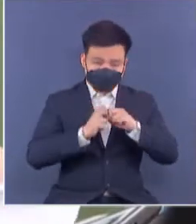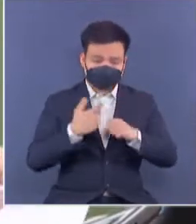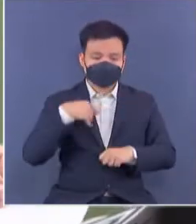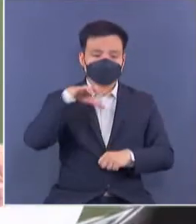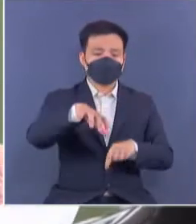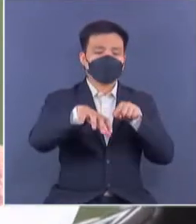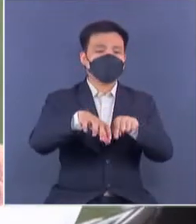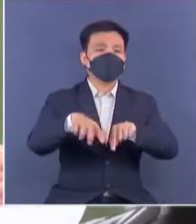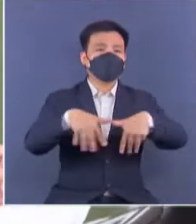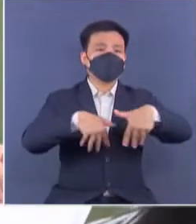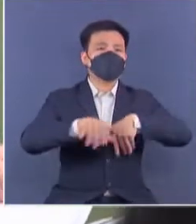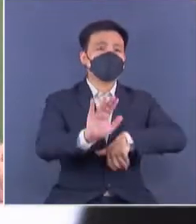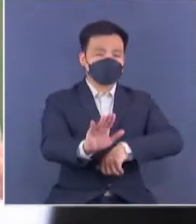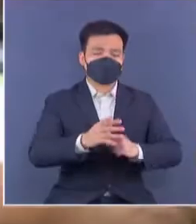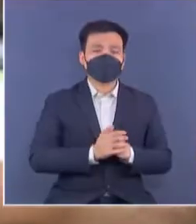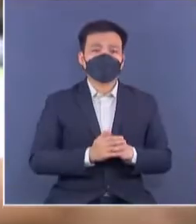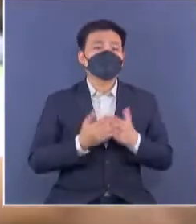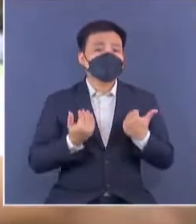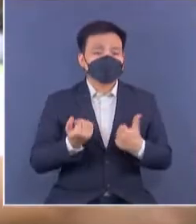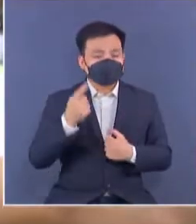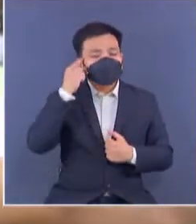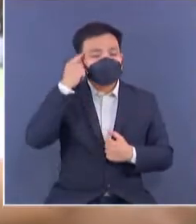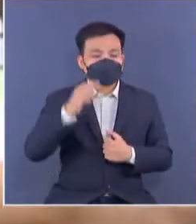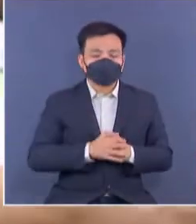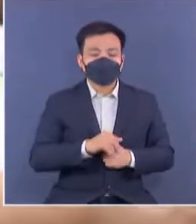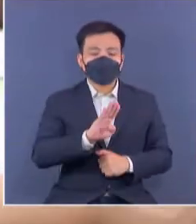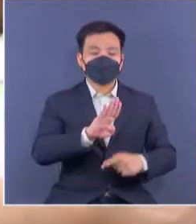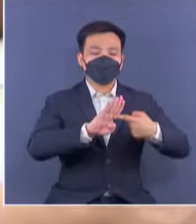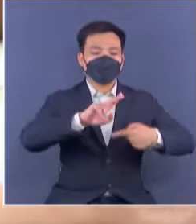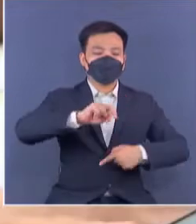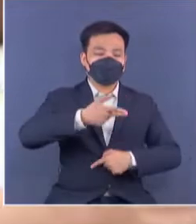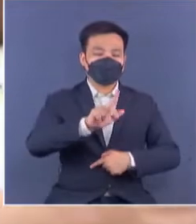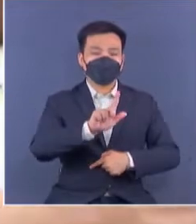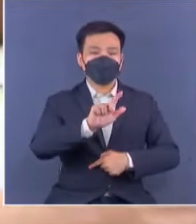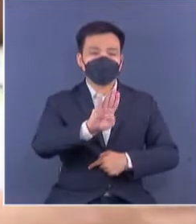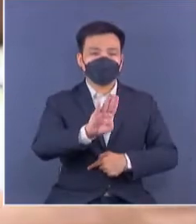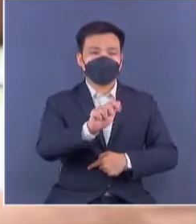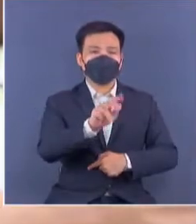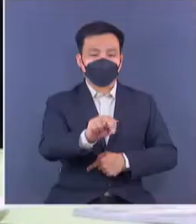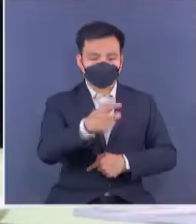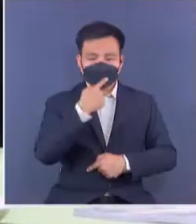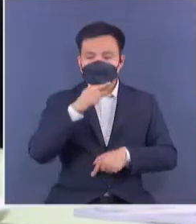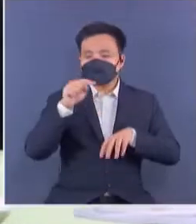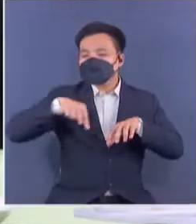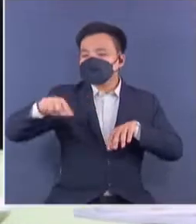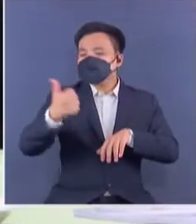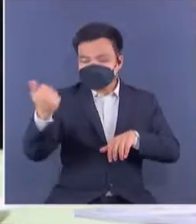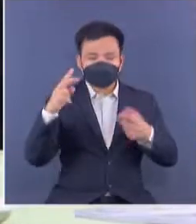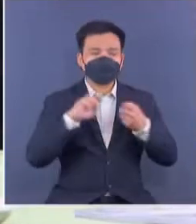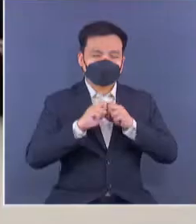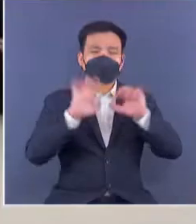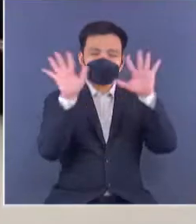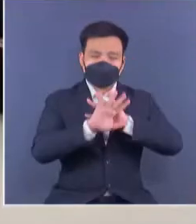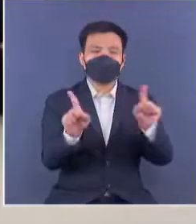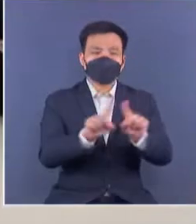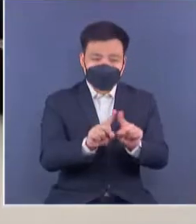ในภาพรวมเอาจริงๆก็ไม่ได้ต่างจากพื้นที่อื่นเท่าไหร่นะค่ะปัญหาโดยทั่วไปของพี่น้องกทมแต่อีกบรรยากาศหนึ่งก็ไม่